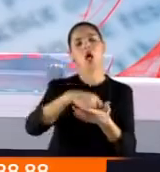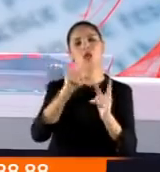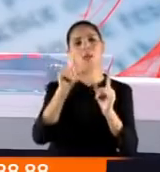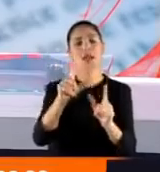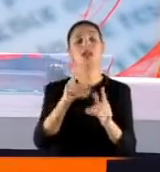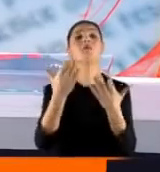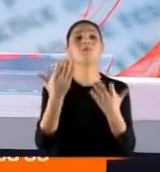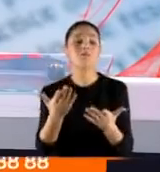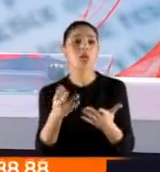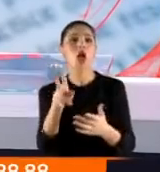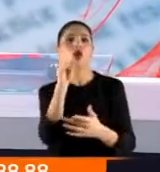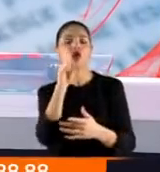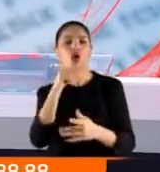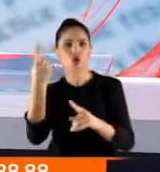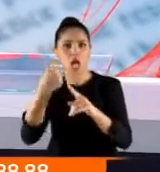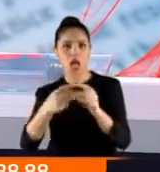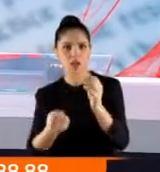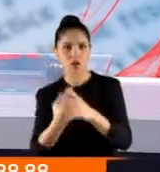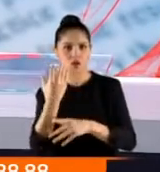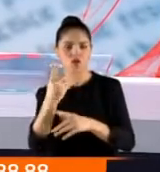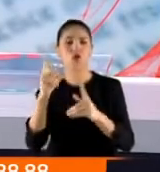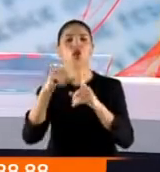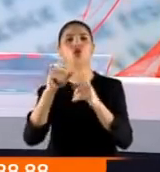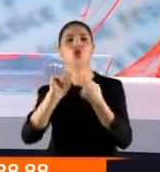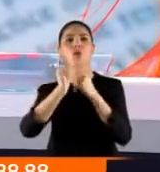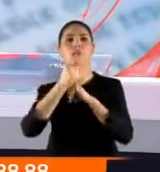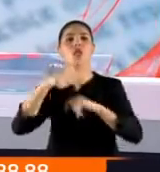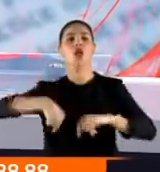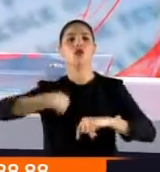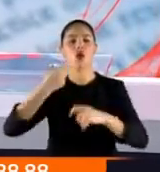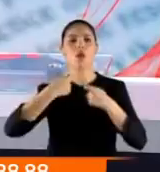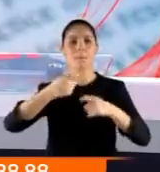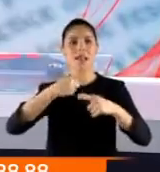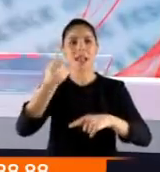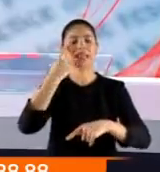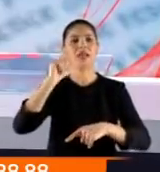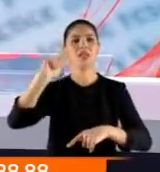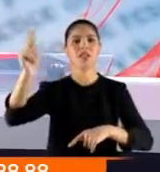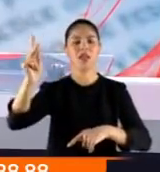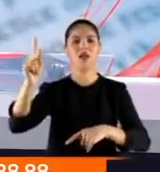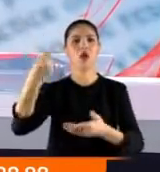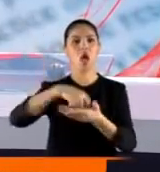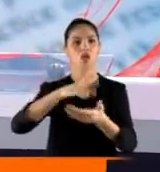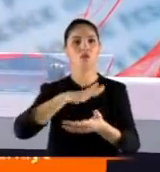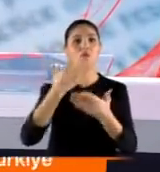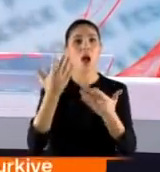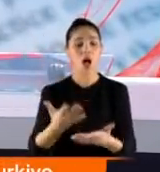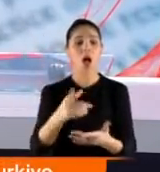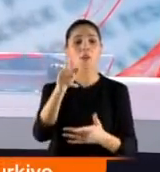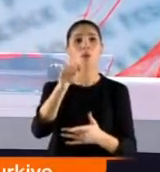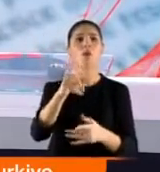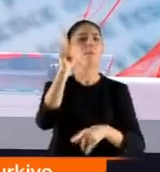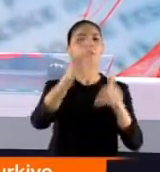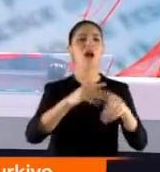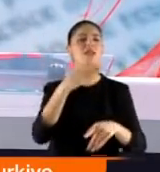gerekiyor. Ancak sonuç pozitifse durum değişiyor. Normalde masraflar devlet tarafından karşılanıyor ama elbette bu durumu